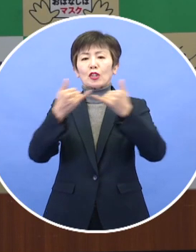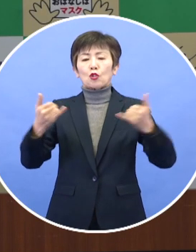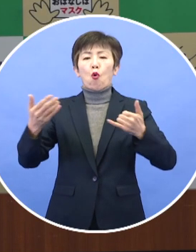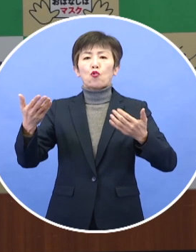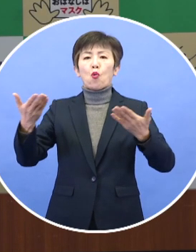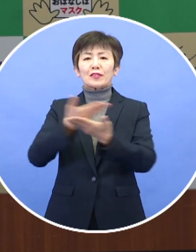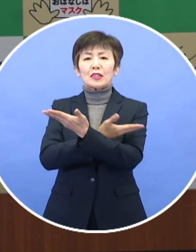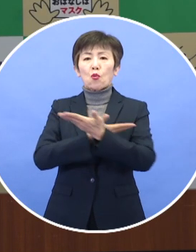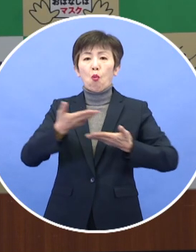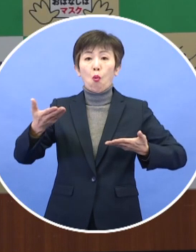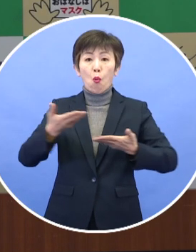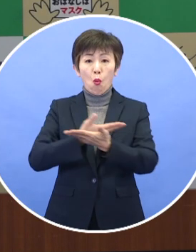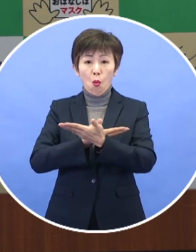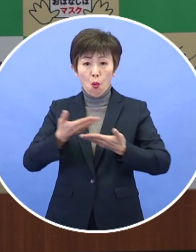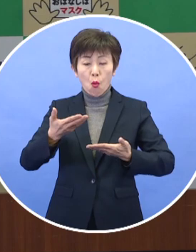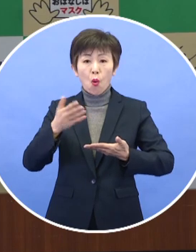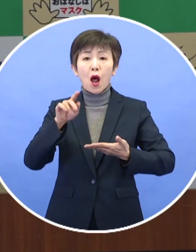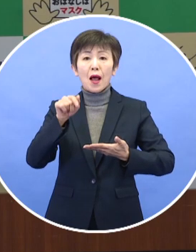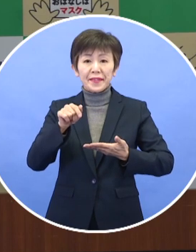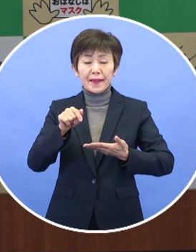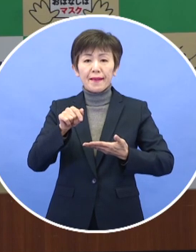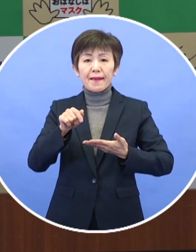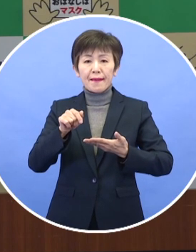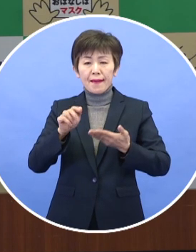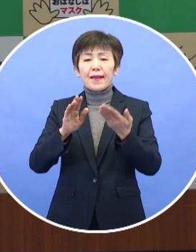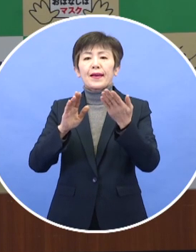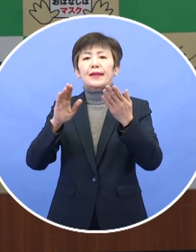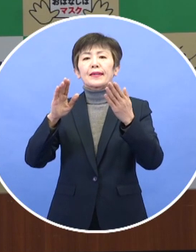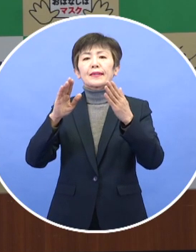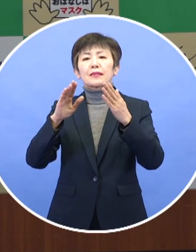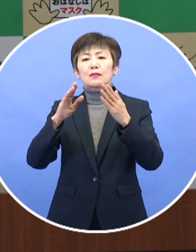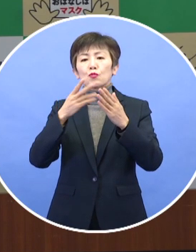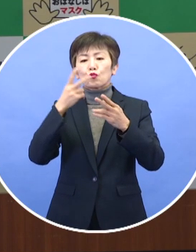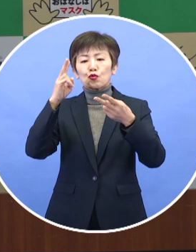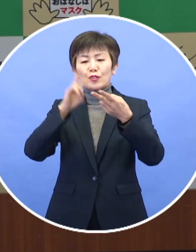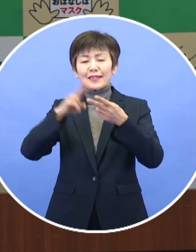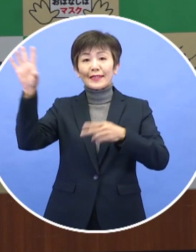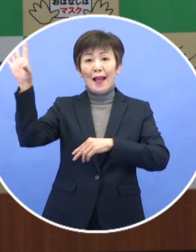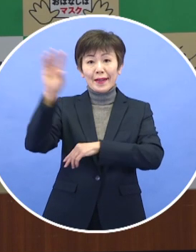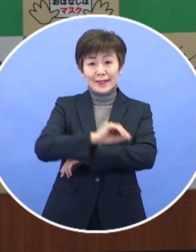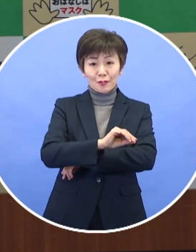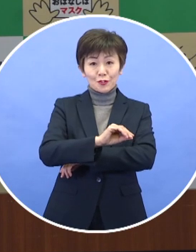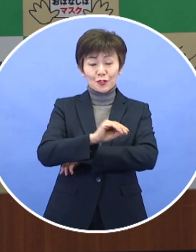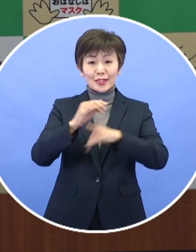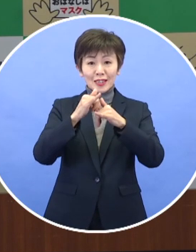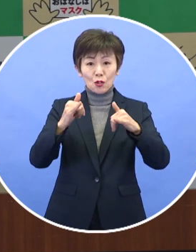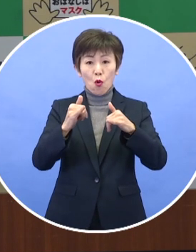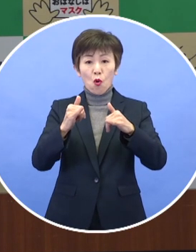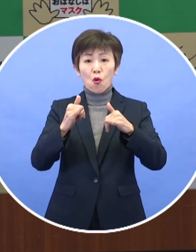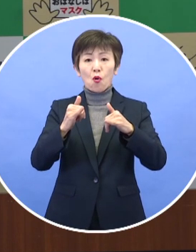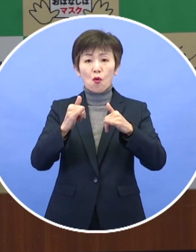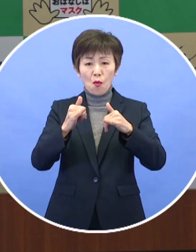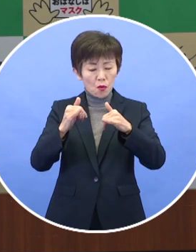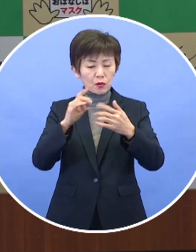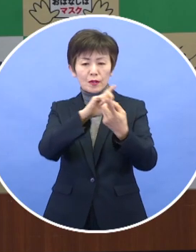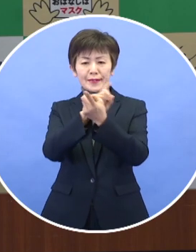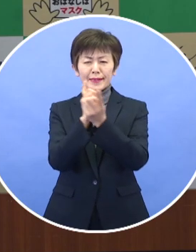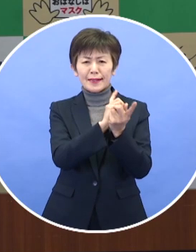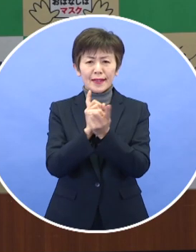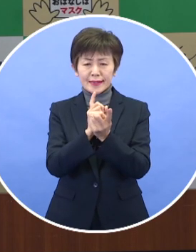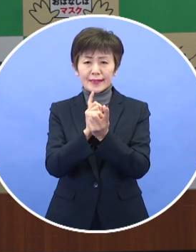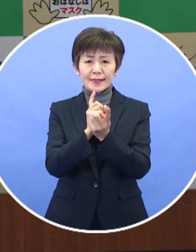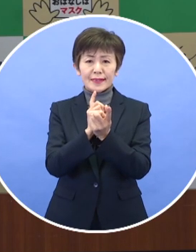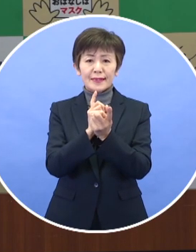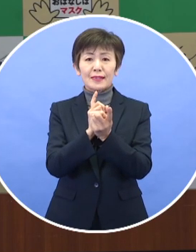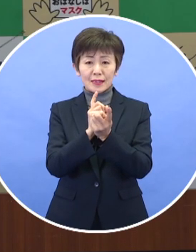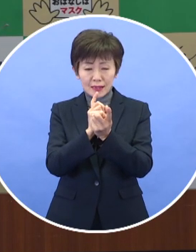た年度替わりの時には帰省も含めて、非常に親しい関係でのお付き合いというのが県